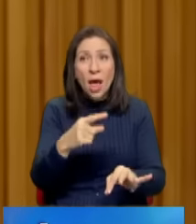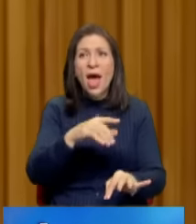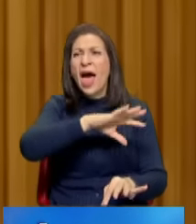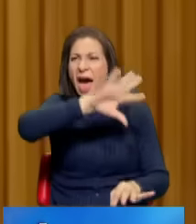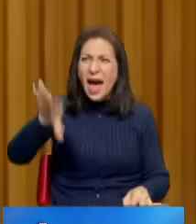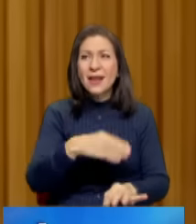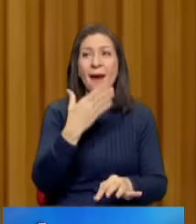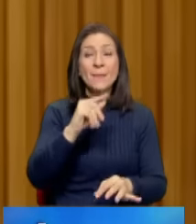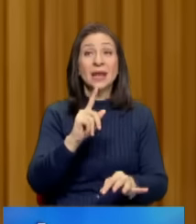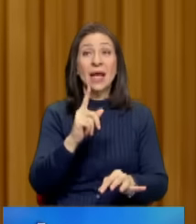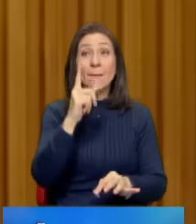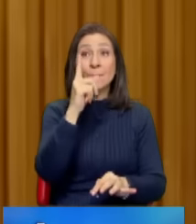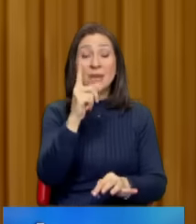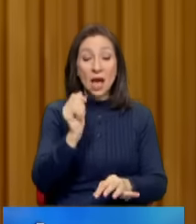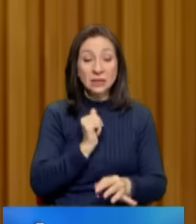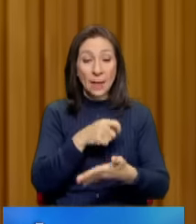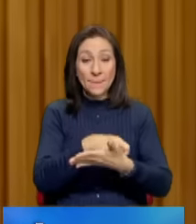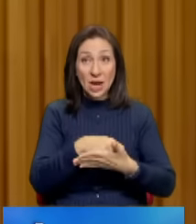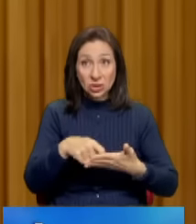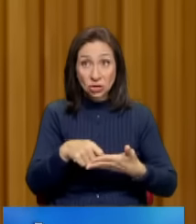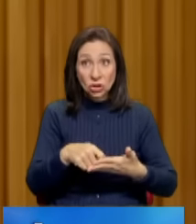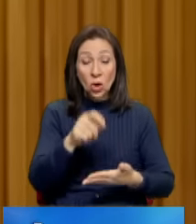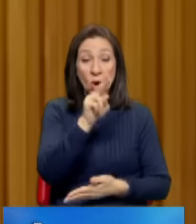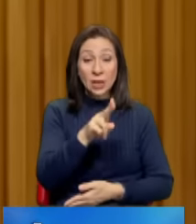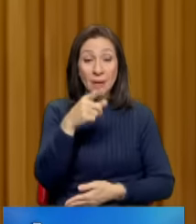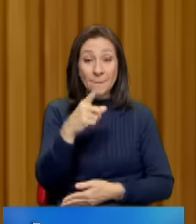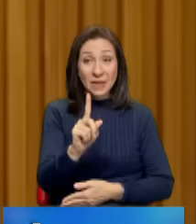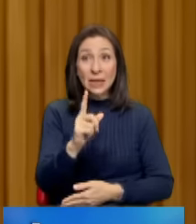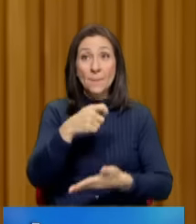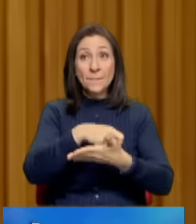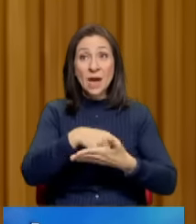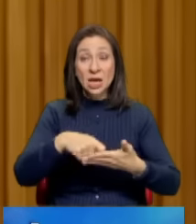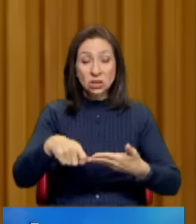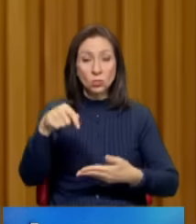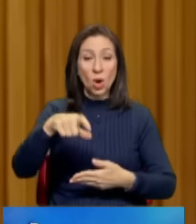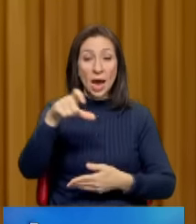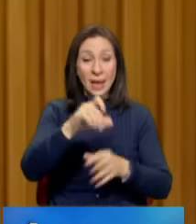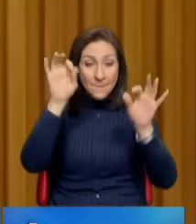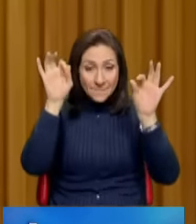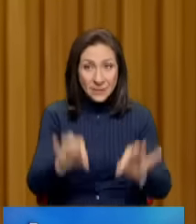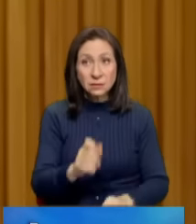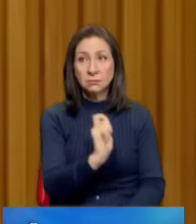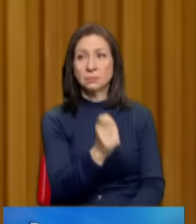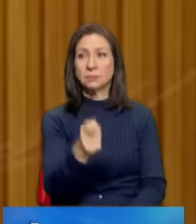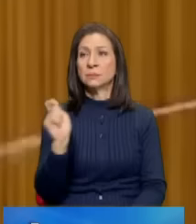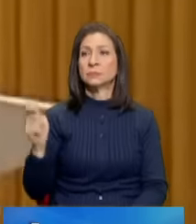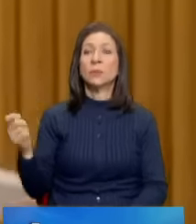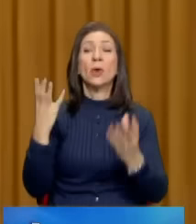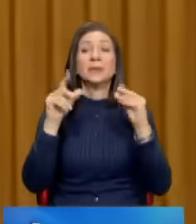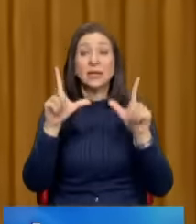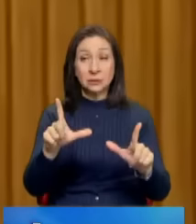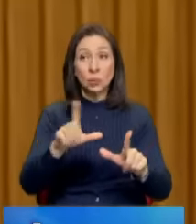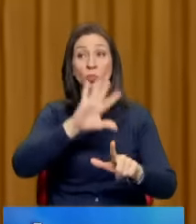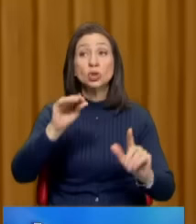her emekliye bir asgari ücret 17 bin liralık maaş bu aydan itibaren yatırılmalıdır.